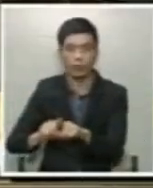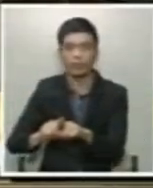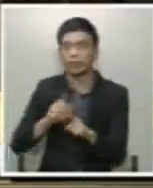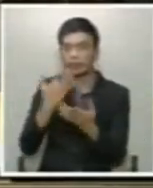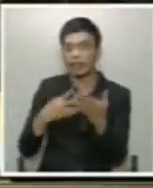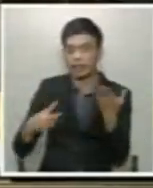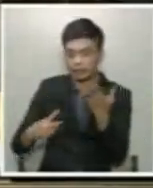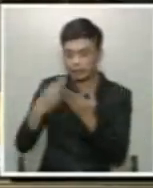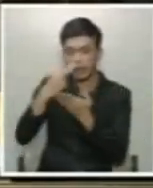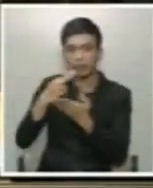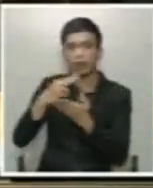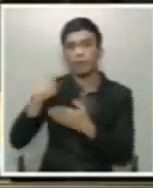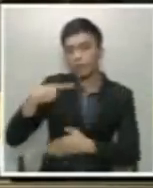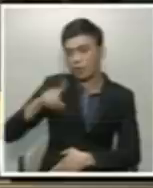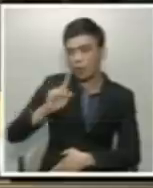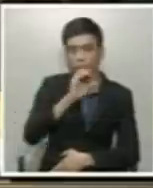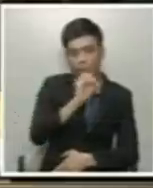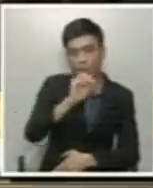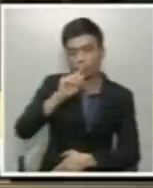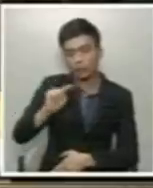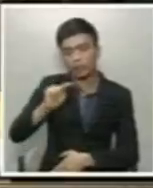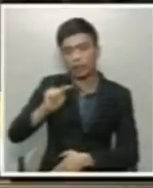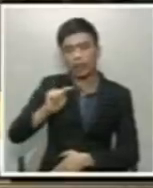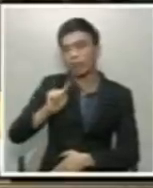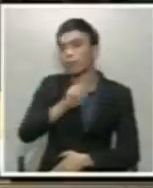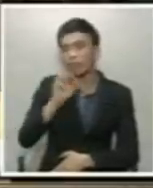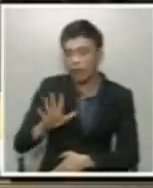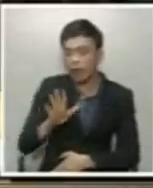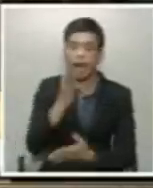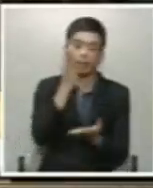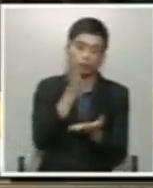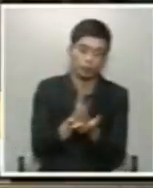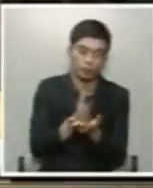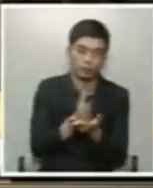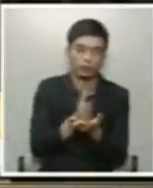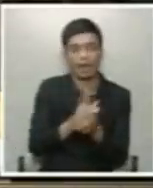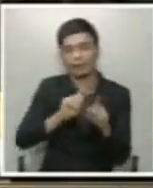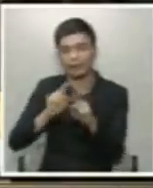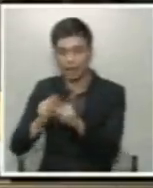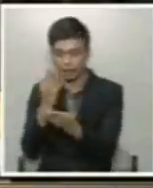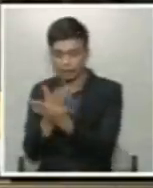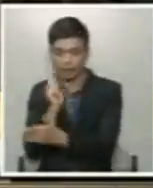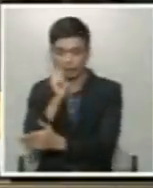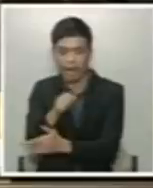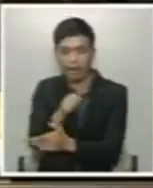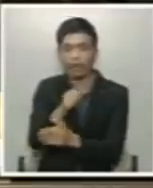OT ลด OT หลายบริษัทหยุดทำงานบางวันโดยจ่ายค่าแรงบางส่ว